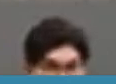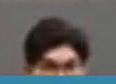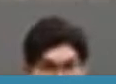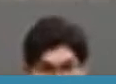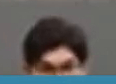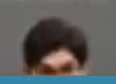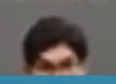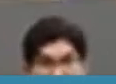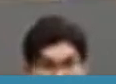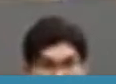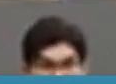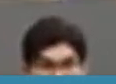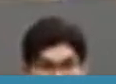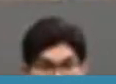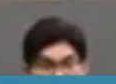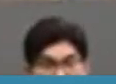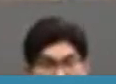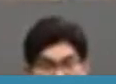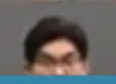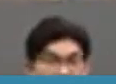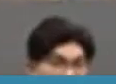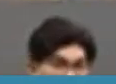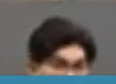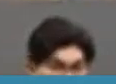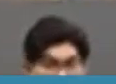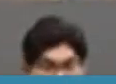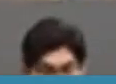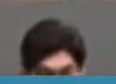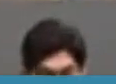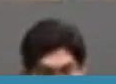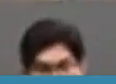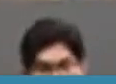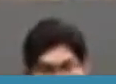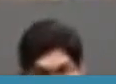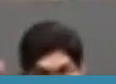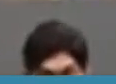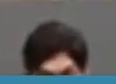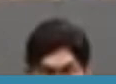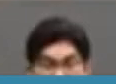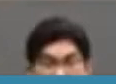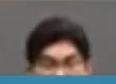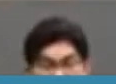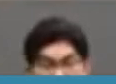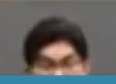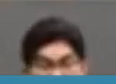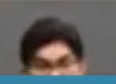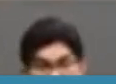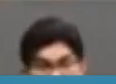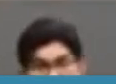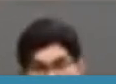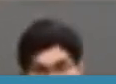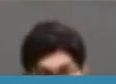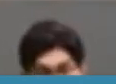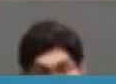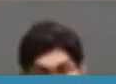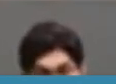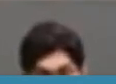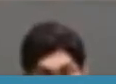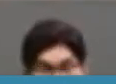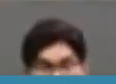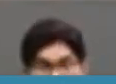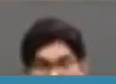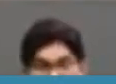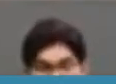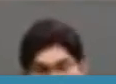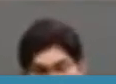ตเลือกตั้งเขตเลือกตั้งที่1ถึงเขตเลือกตั้งที่33กรุงเทพมหานครพร้อมร่วมกันประกาศเจตจำนงสุจริตในการเลือก